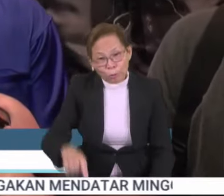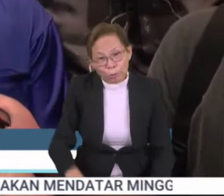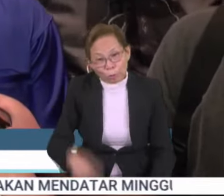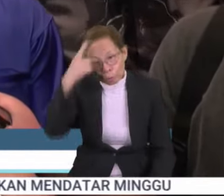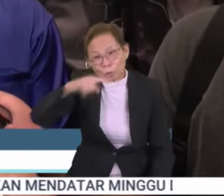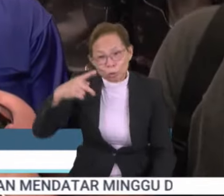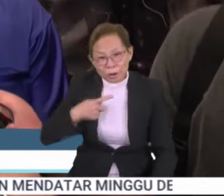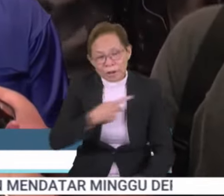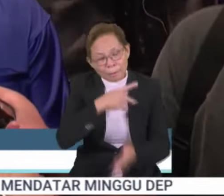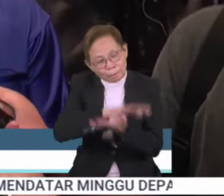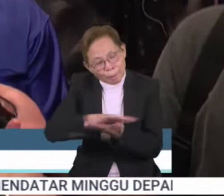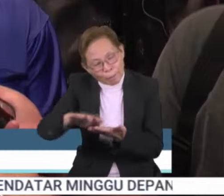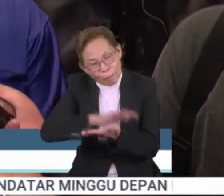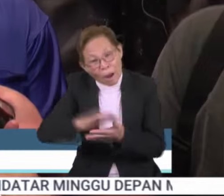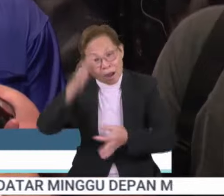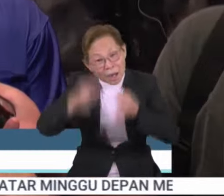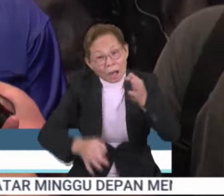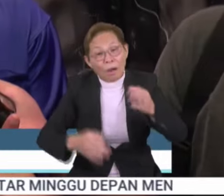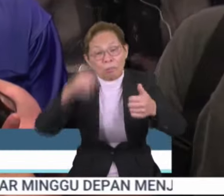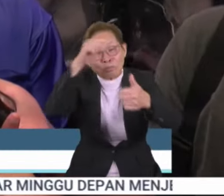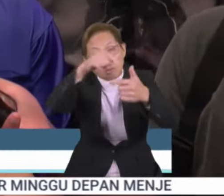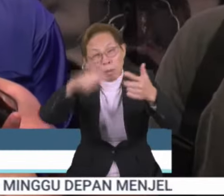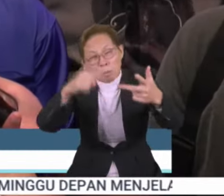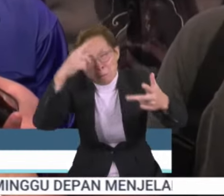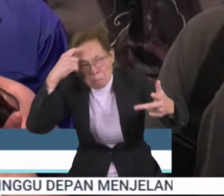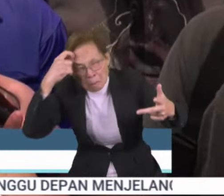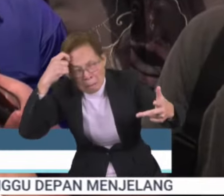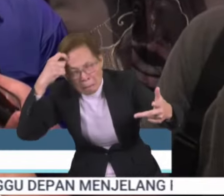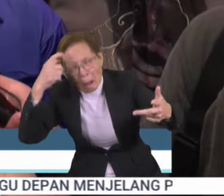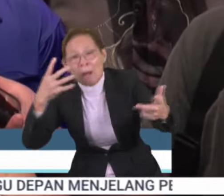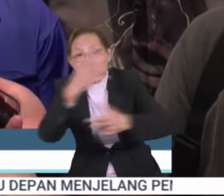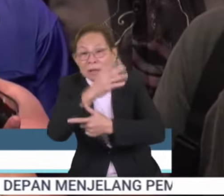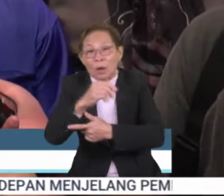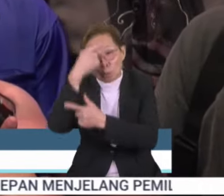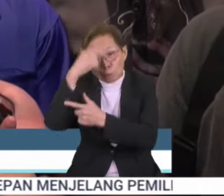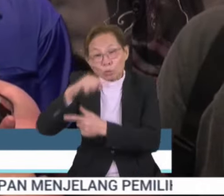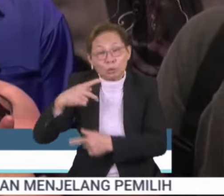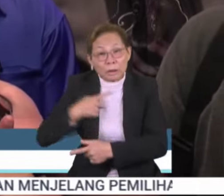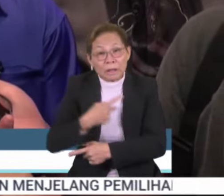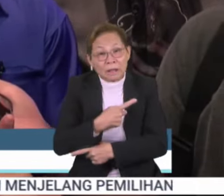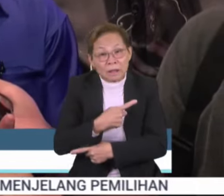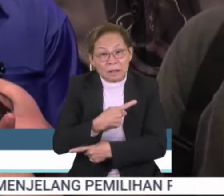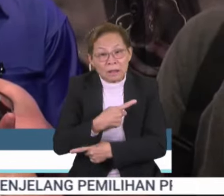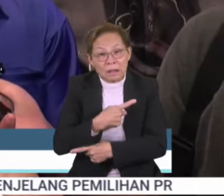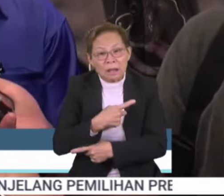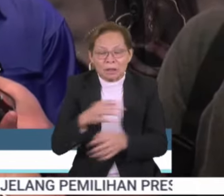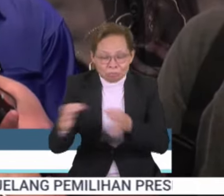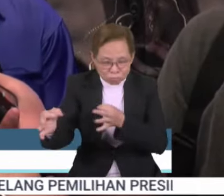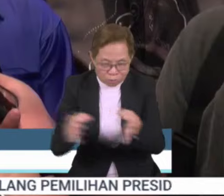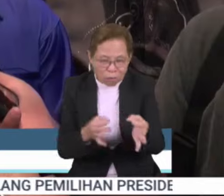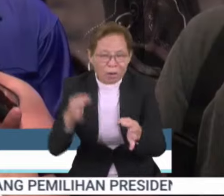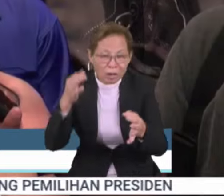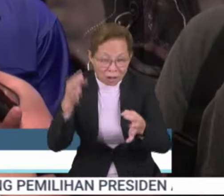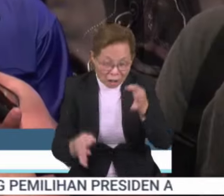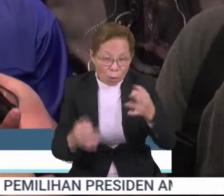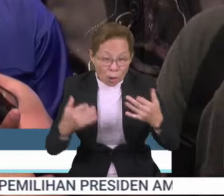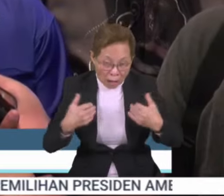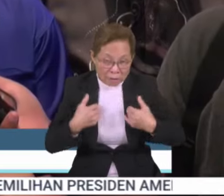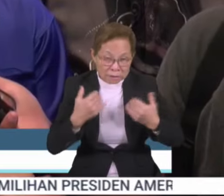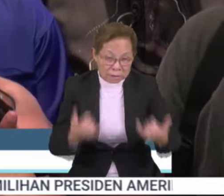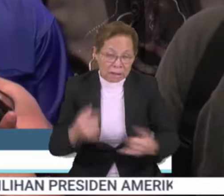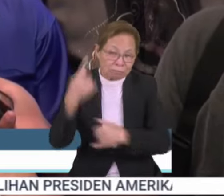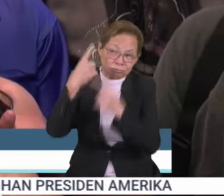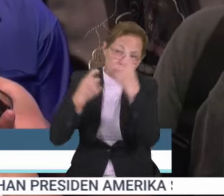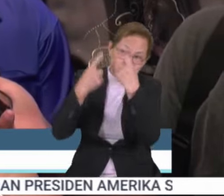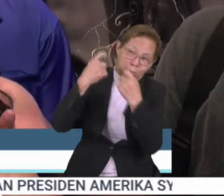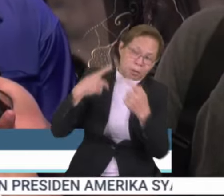untuk kita membersihkan kalau ada sebarang keraguan dan untuk kita menjelaskan kalau ada sebarang